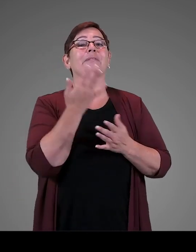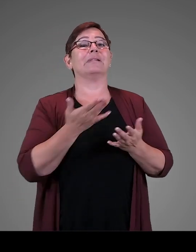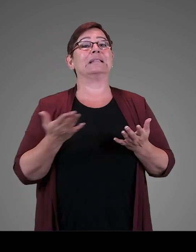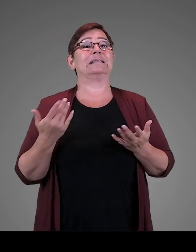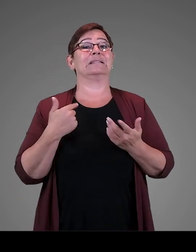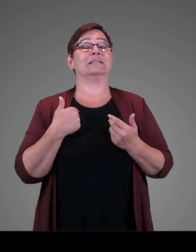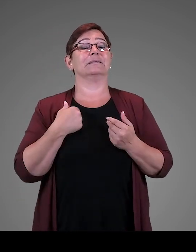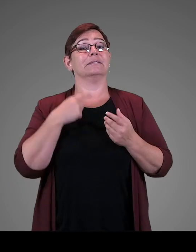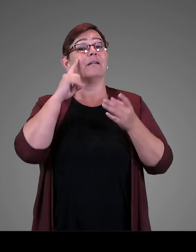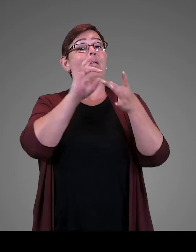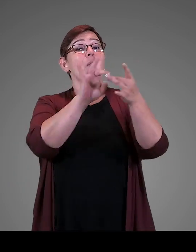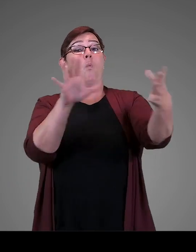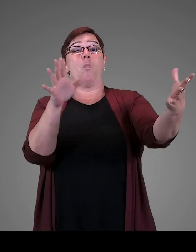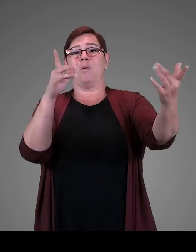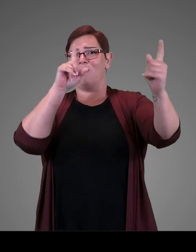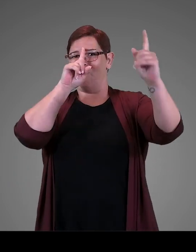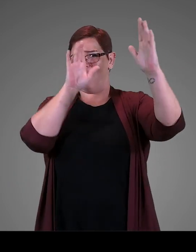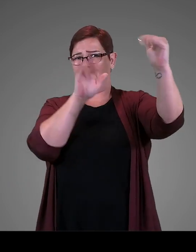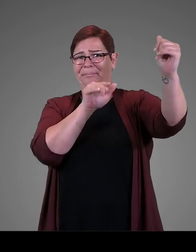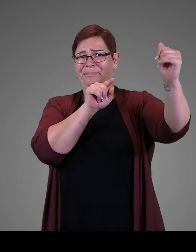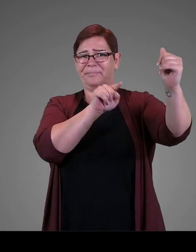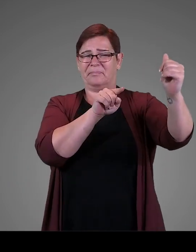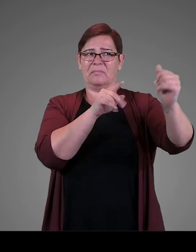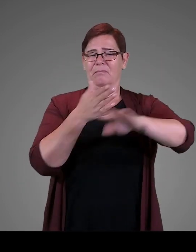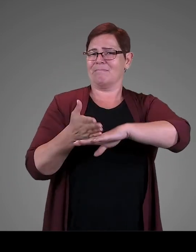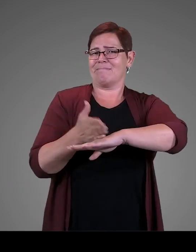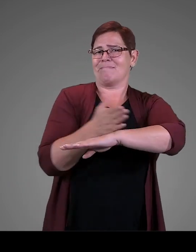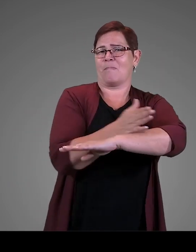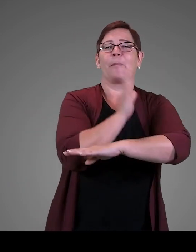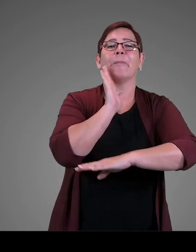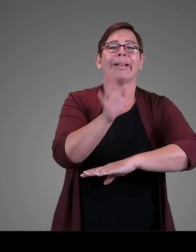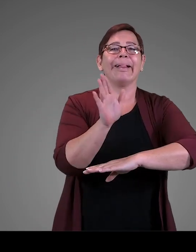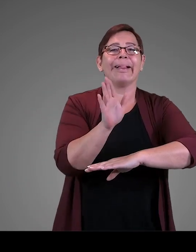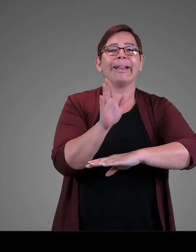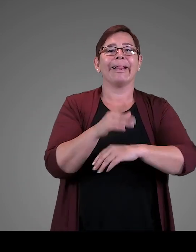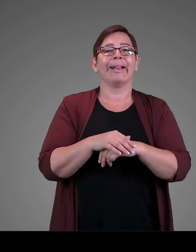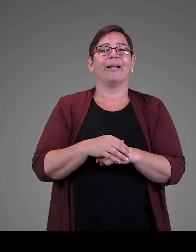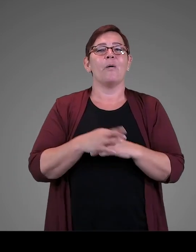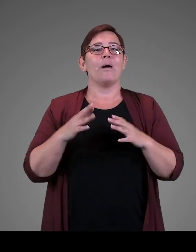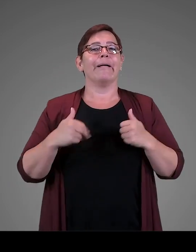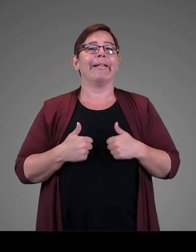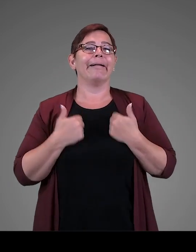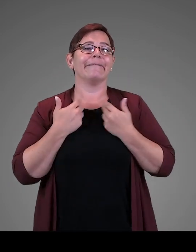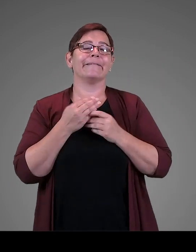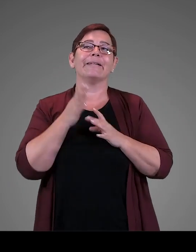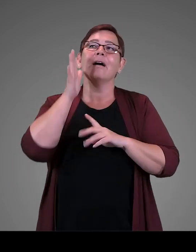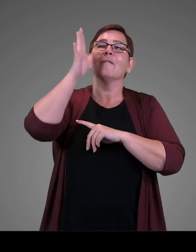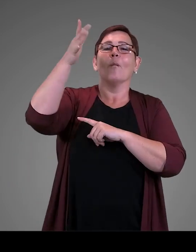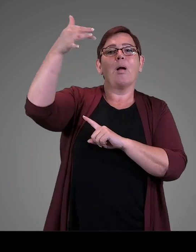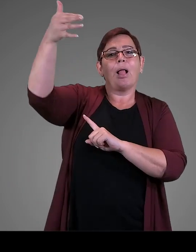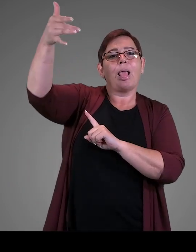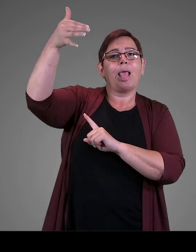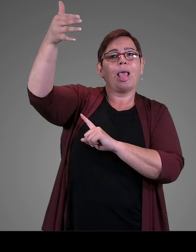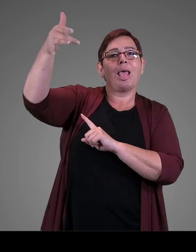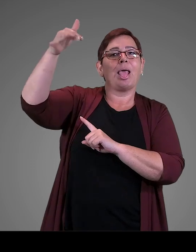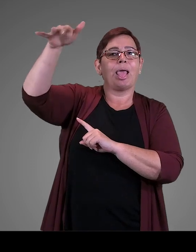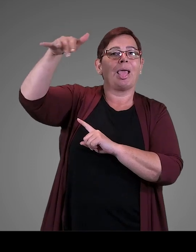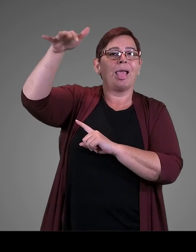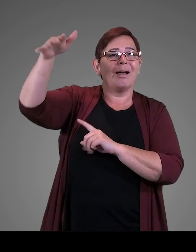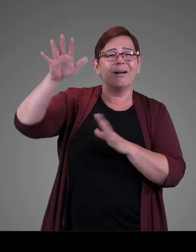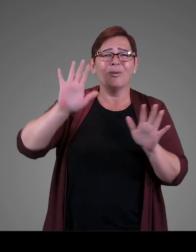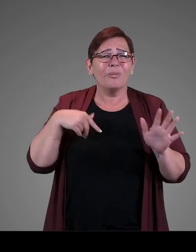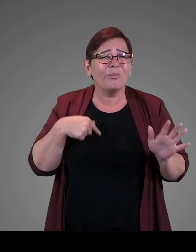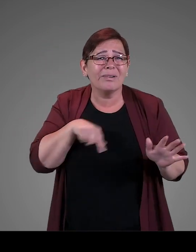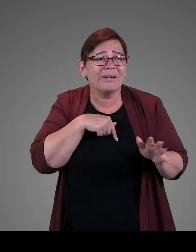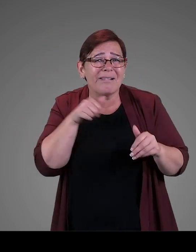Je vais le dire en anglais. One of the things I've let go of is kind of like a hope that things would get